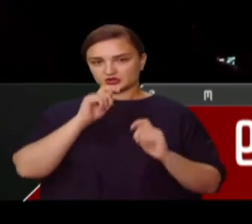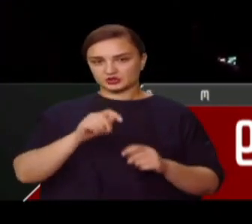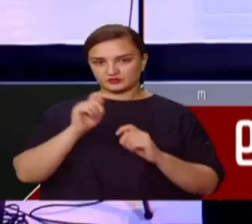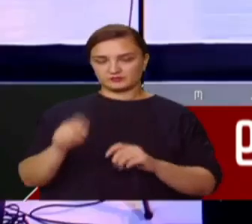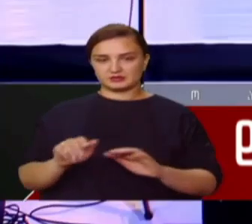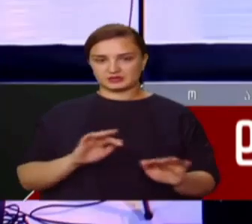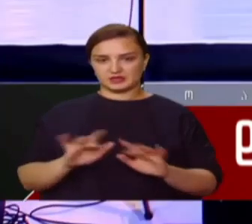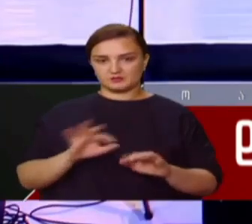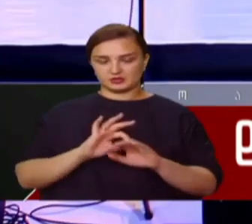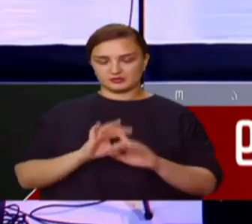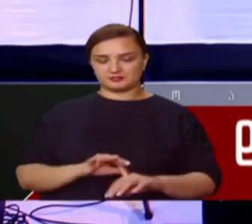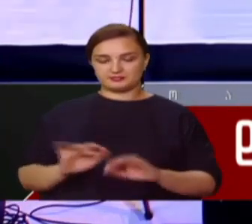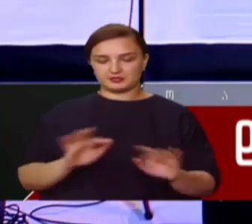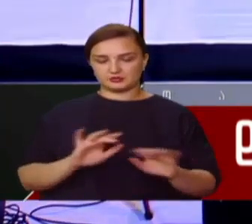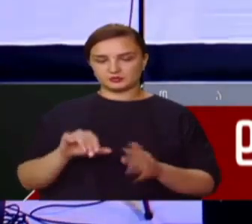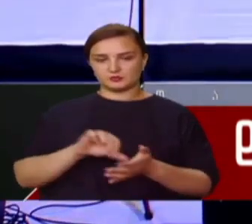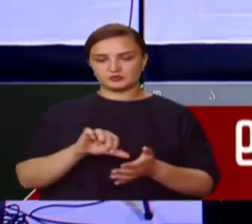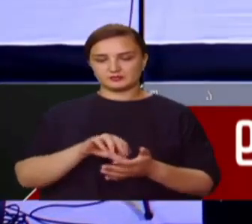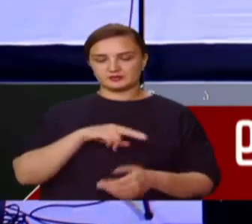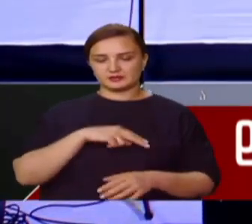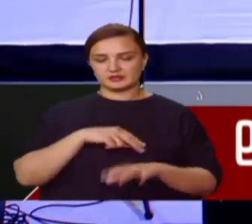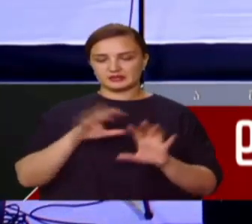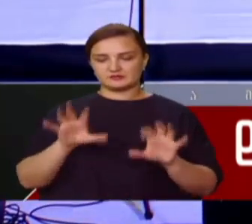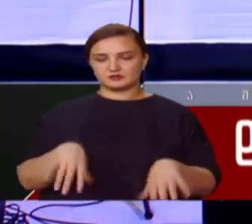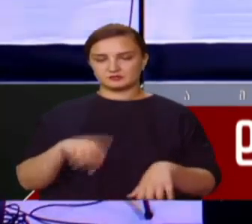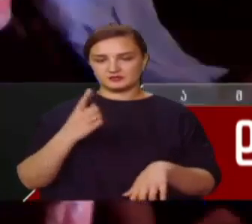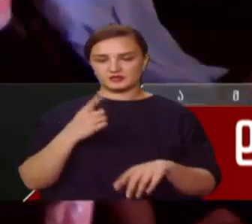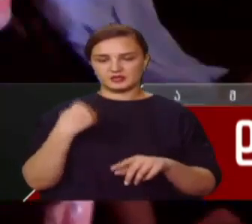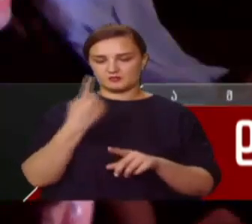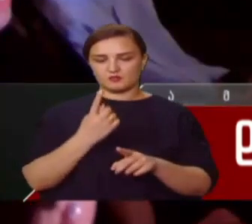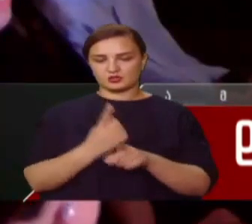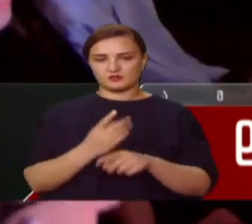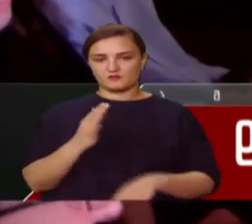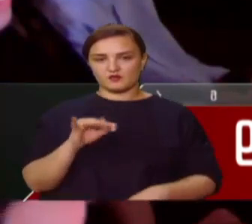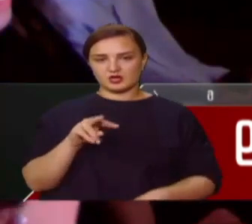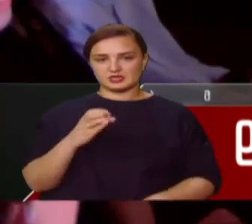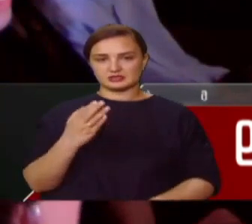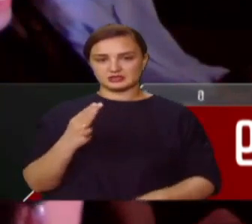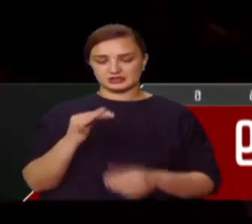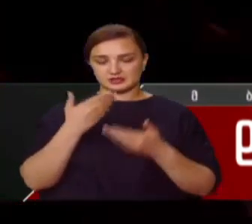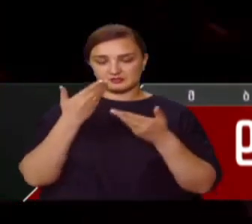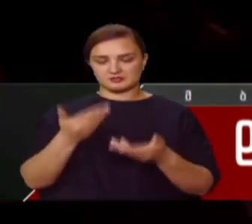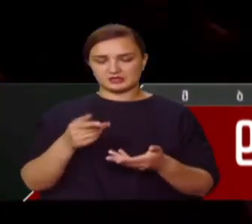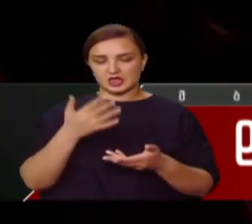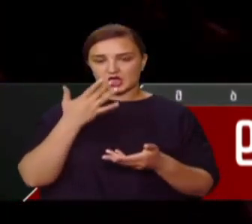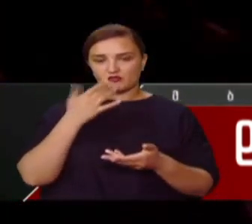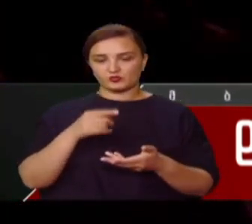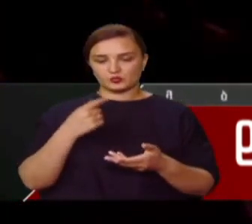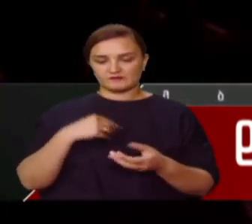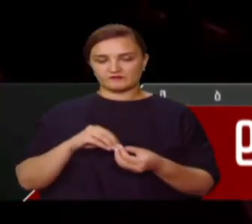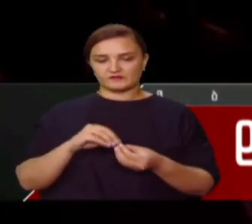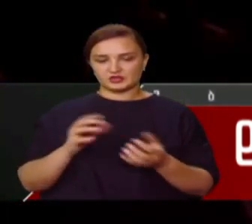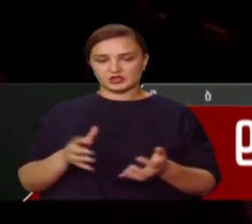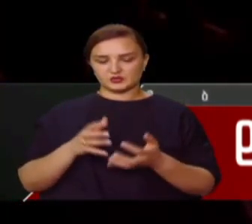seremonia gaimarta. Khonizebis monatsileebs parlamentis tamzhdomaris pirlma moadgilem Georgi Volskim mimarta. Misitkmit eronuli identobis